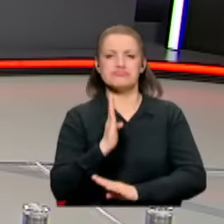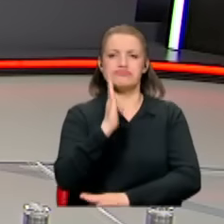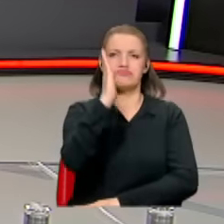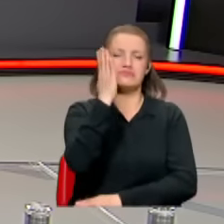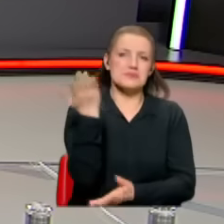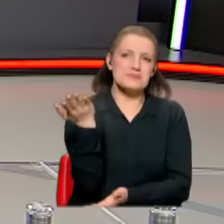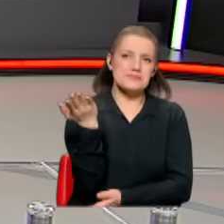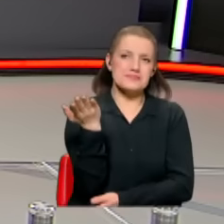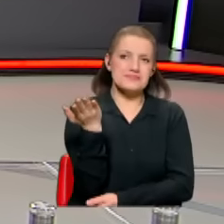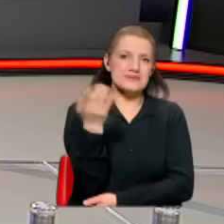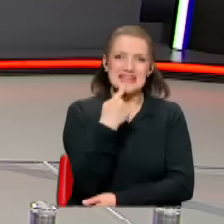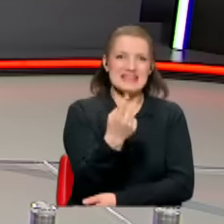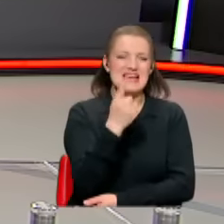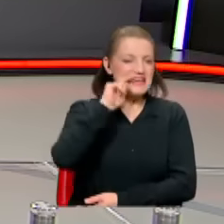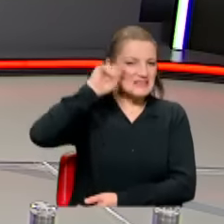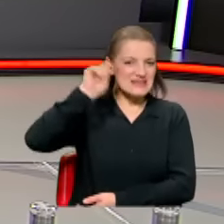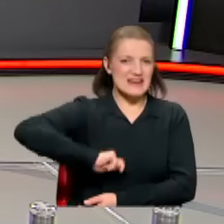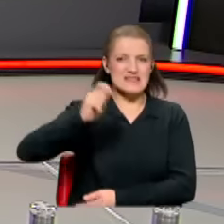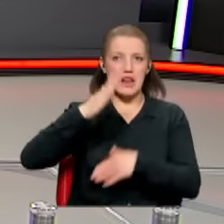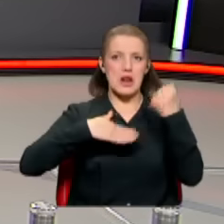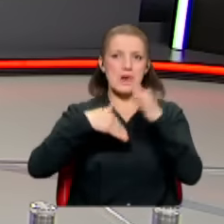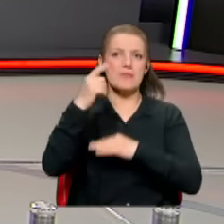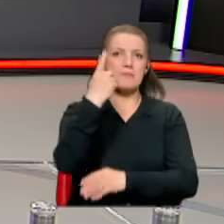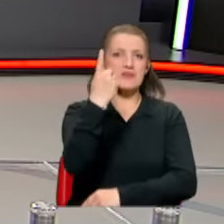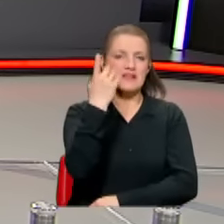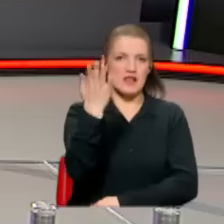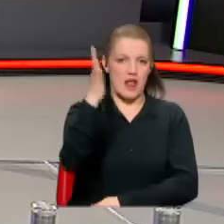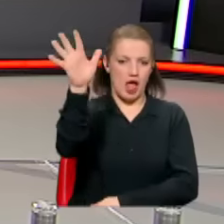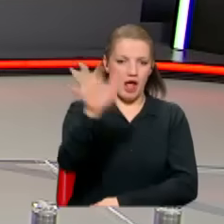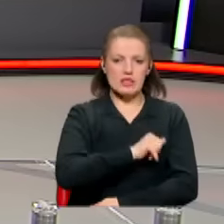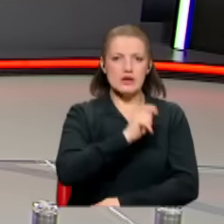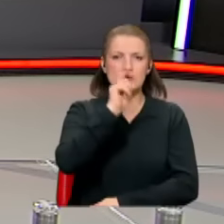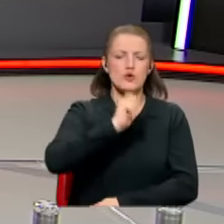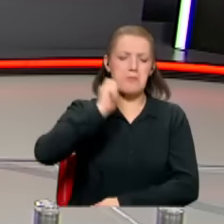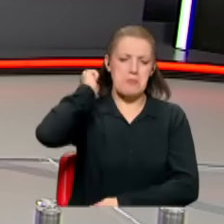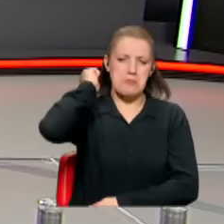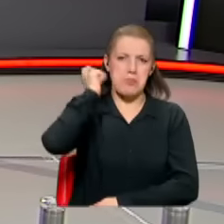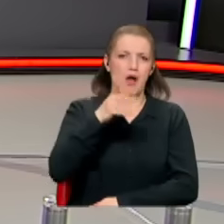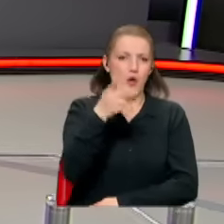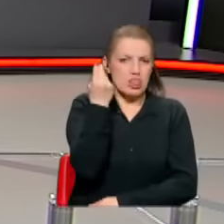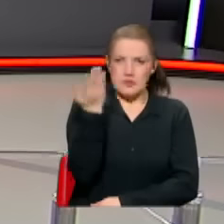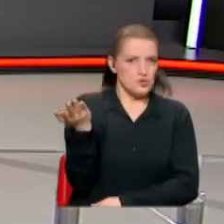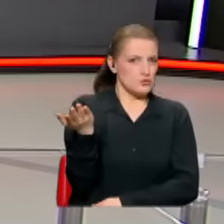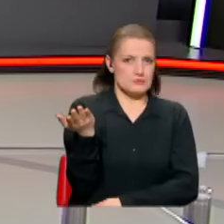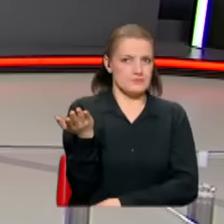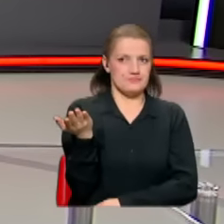ne diyeyim yani. O rezil yapılardan bir tanesinde aldığı, sözde pahalı, onu da anlamıyorum yani.